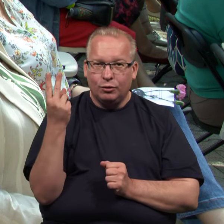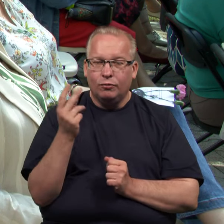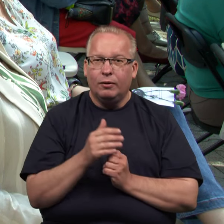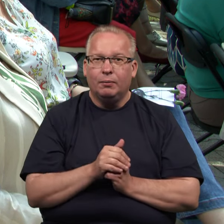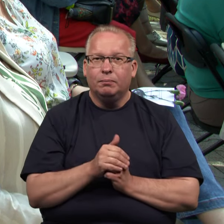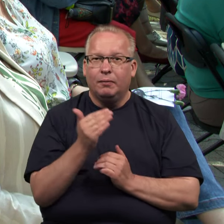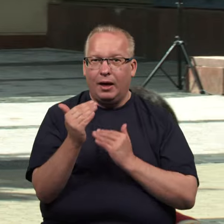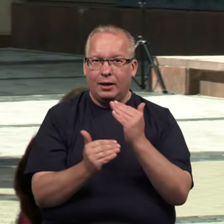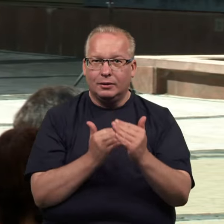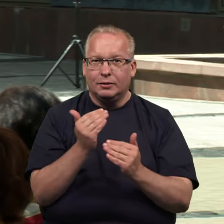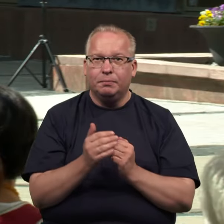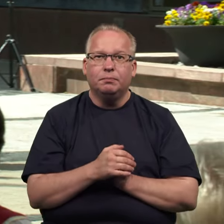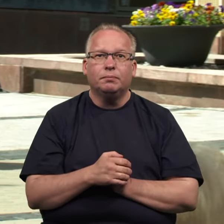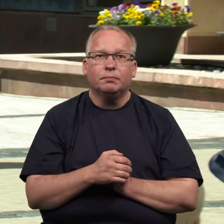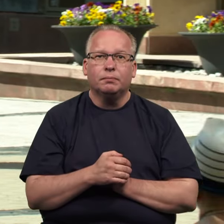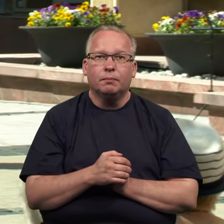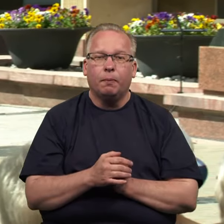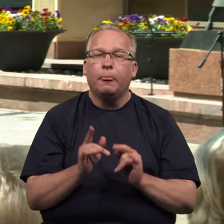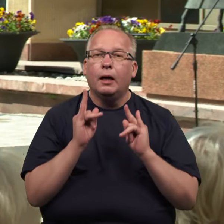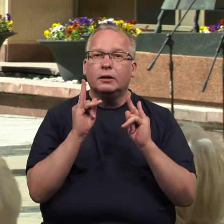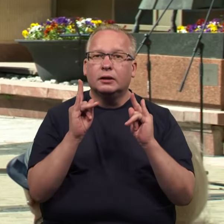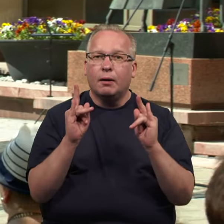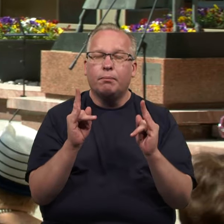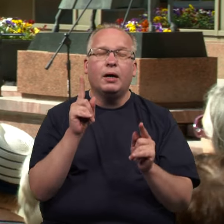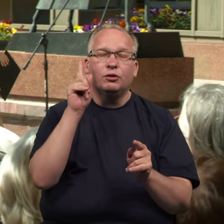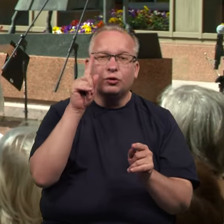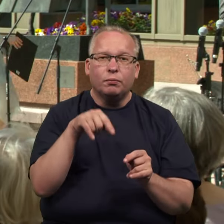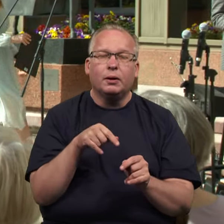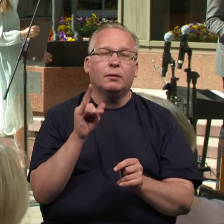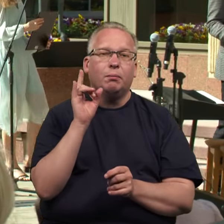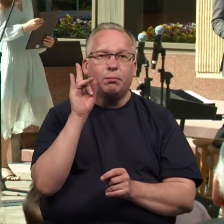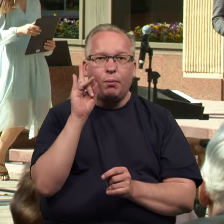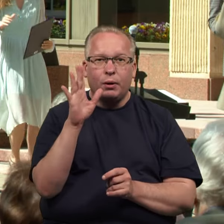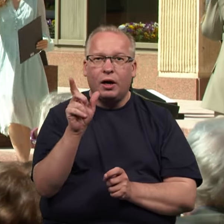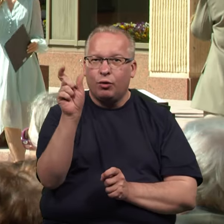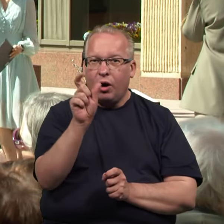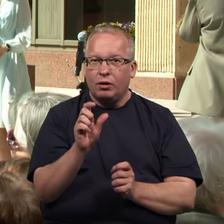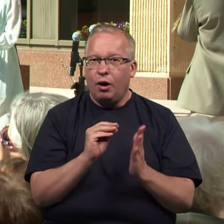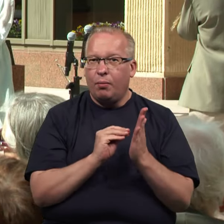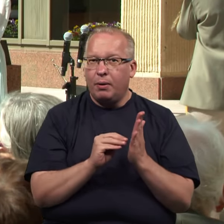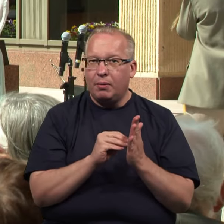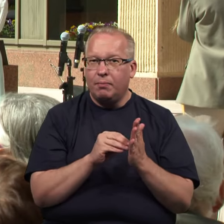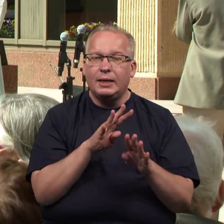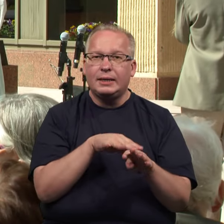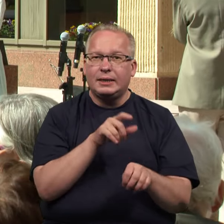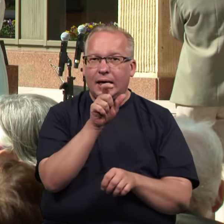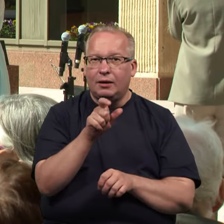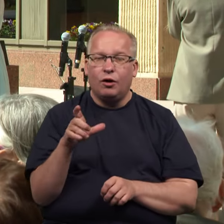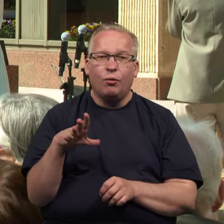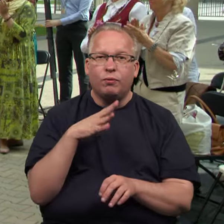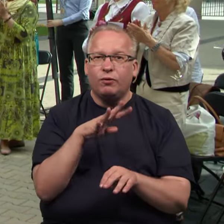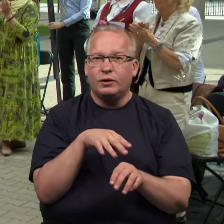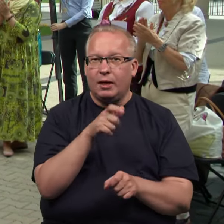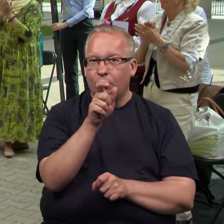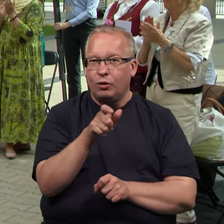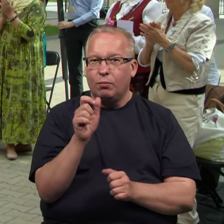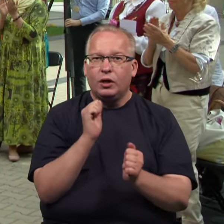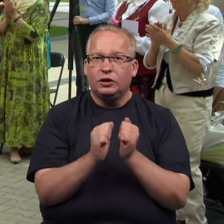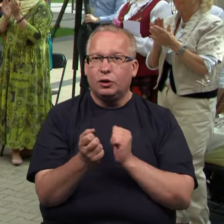eis. Skamba garsių ir mažiau žinomų autorių eilės parašytos signatarams, buvusiems Seimo nariams,